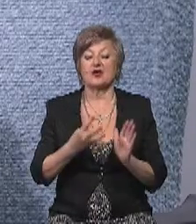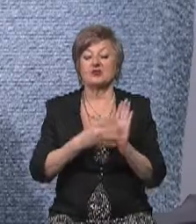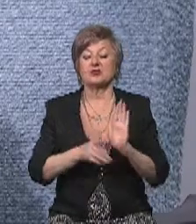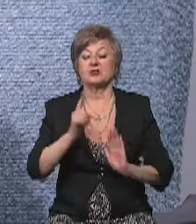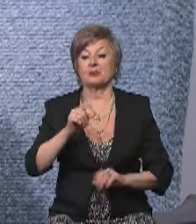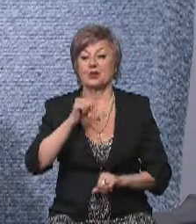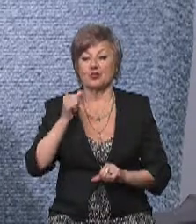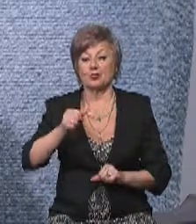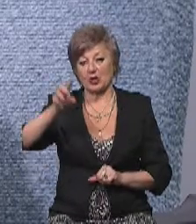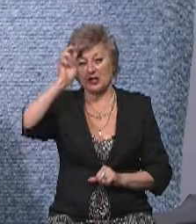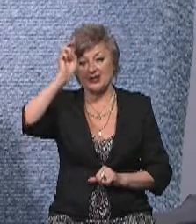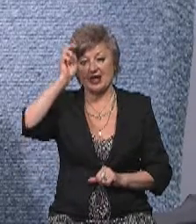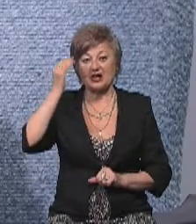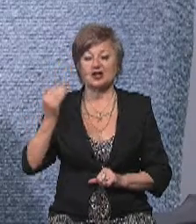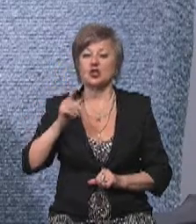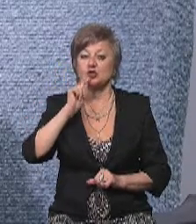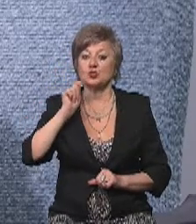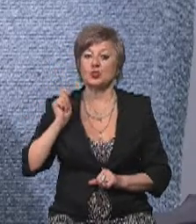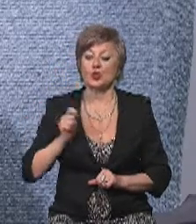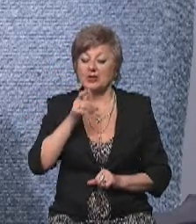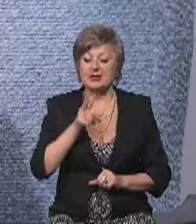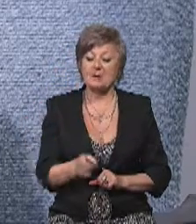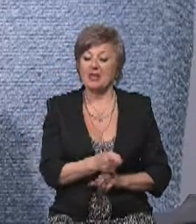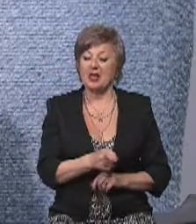році державності України період